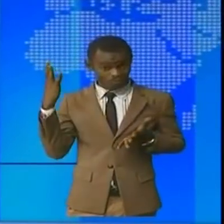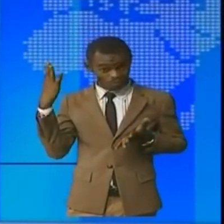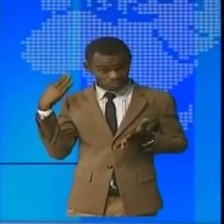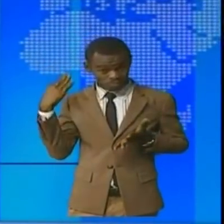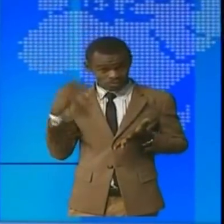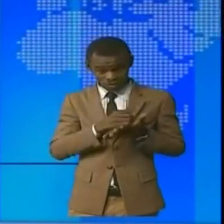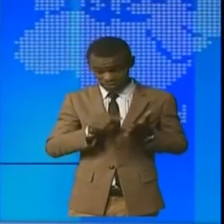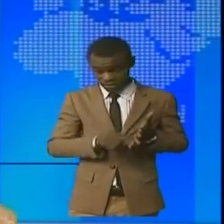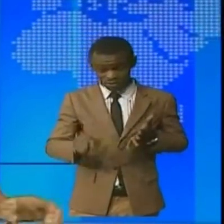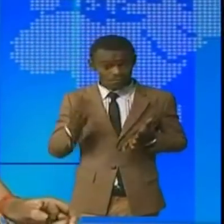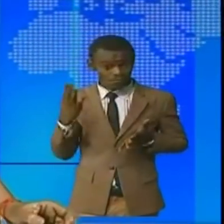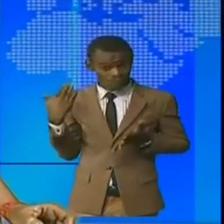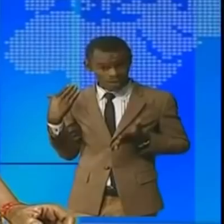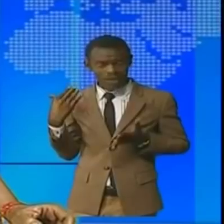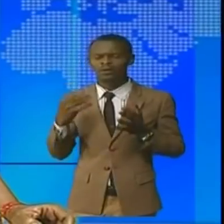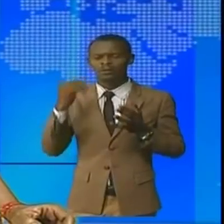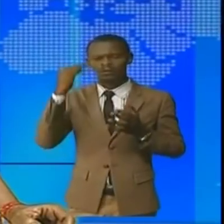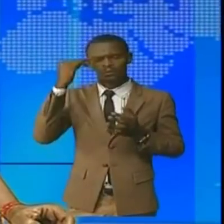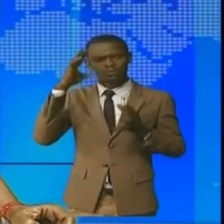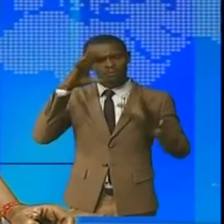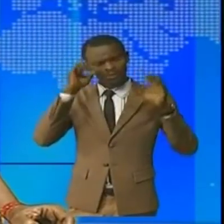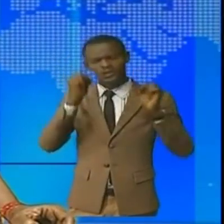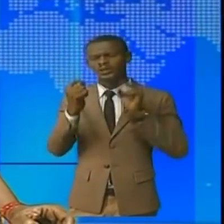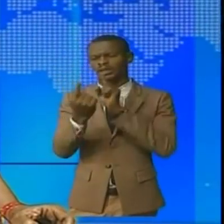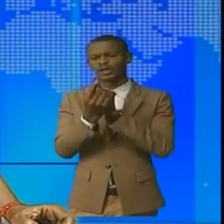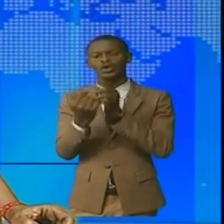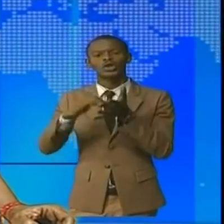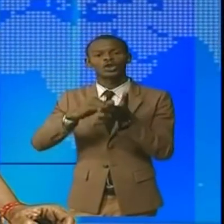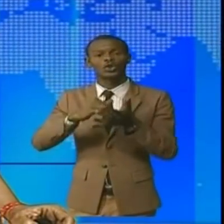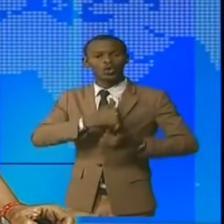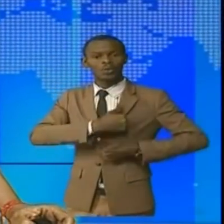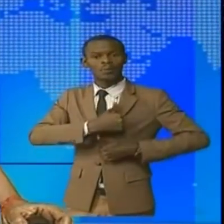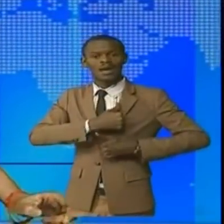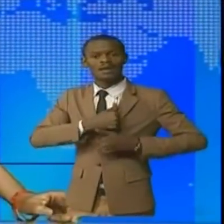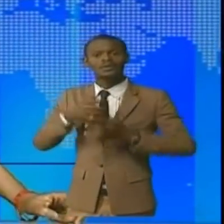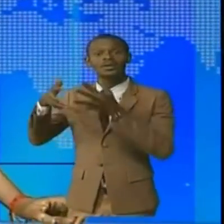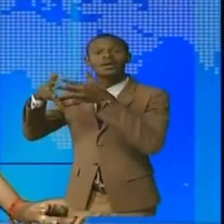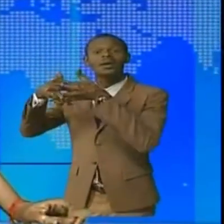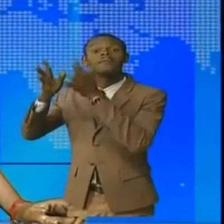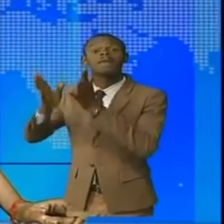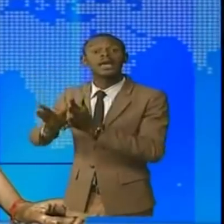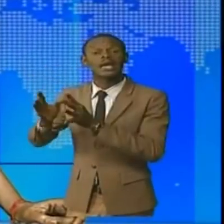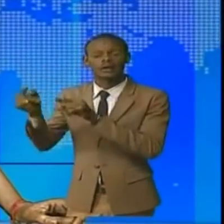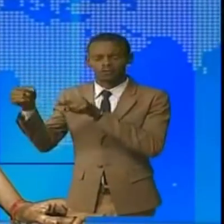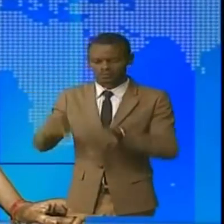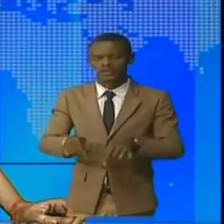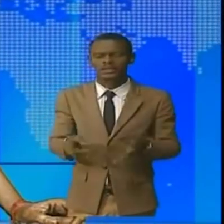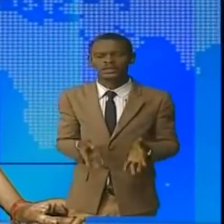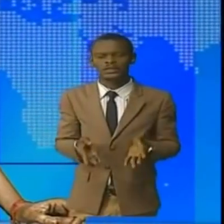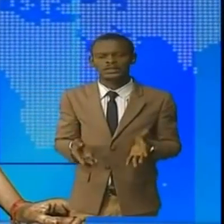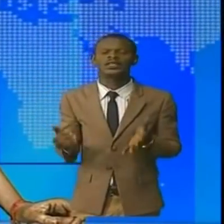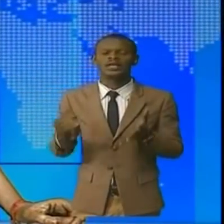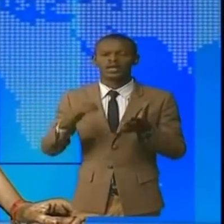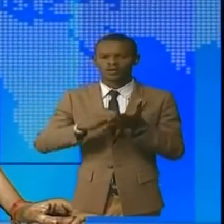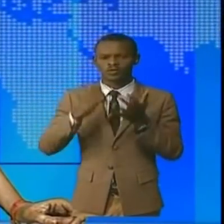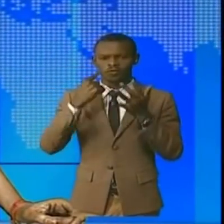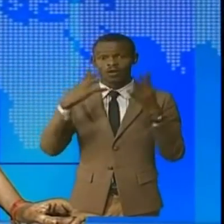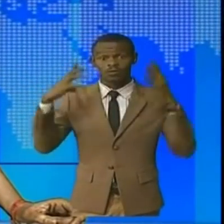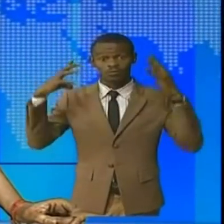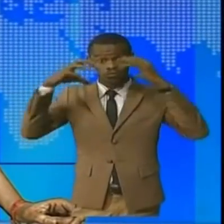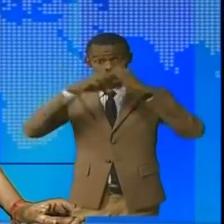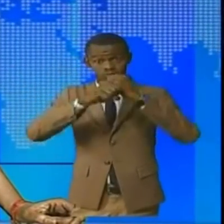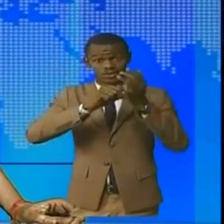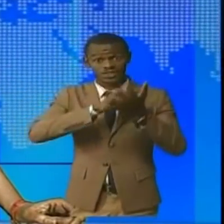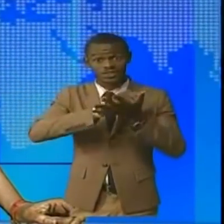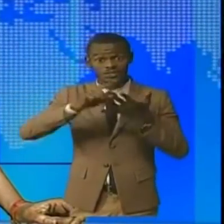militaires de la Task Force opérationnelle et du département du travail à autres activités. C'est à travers la semaine du président de la République